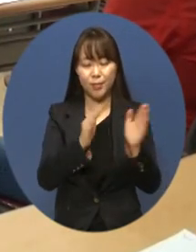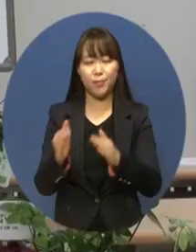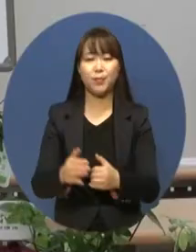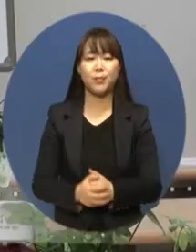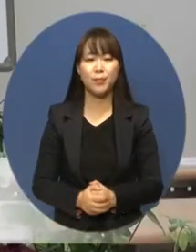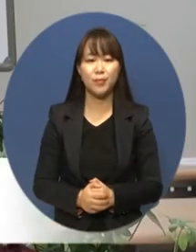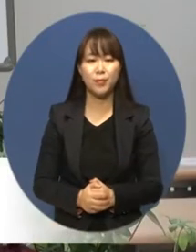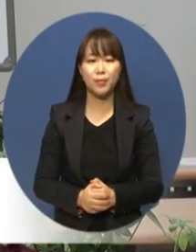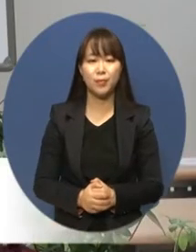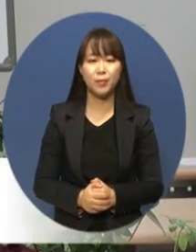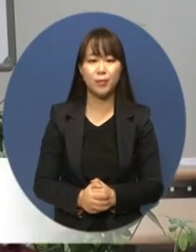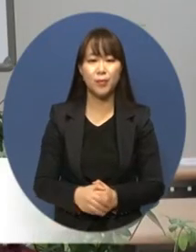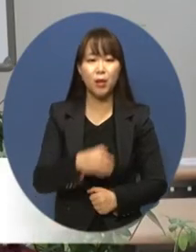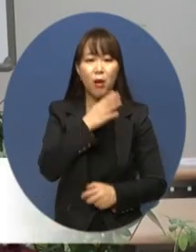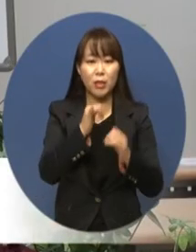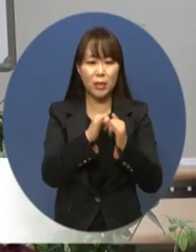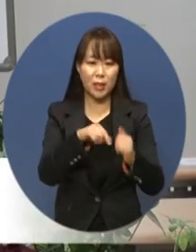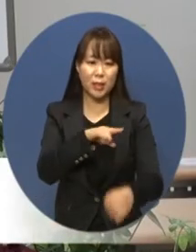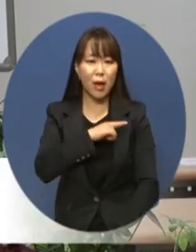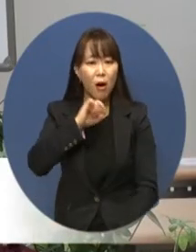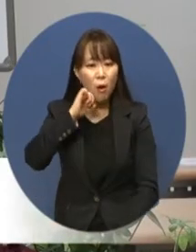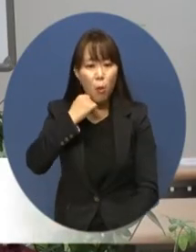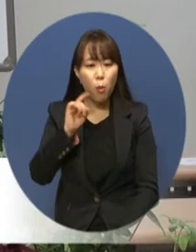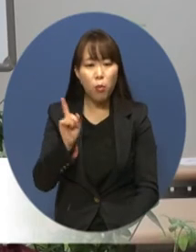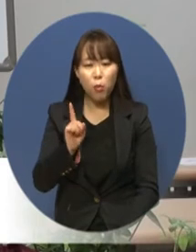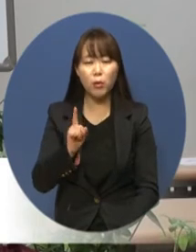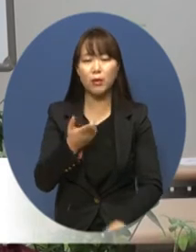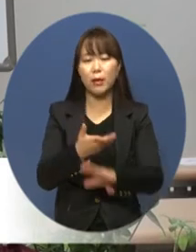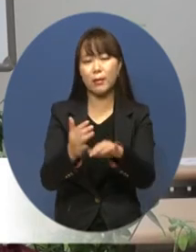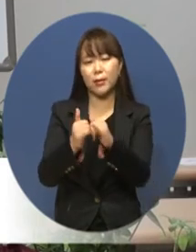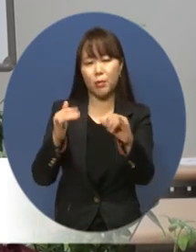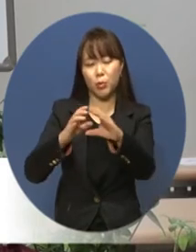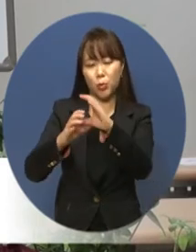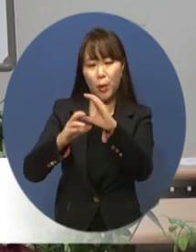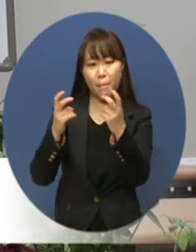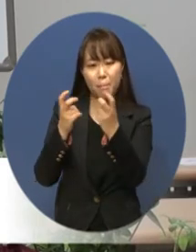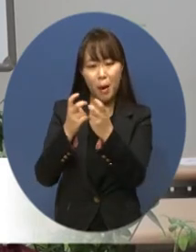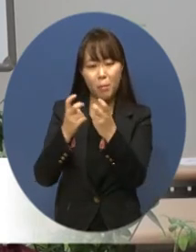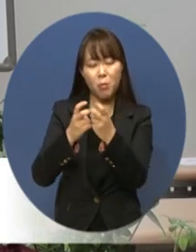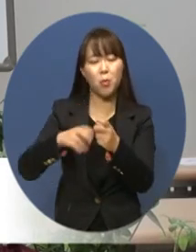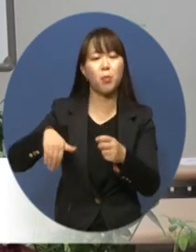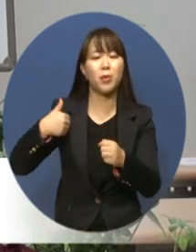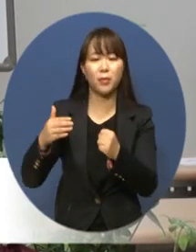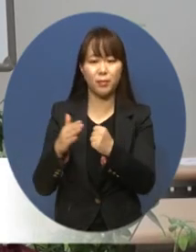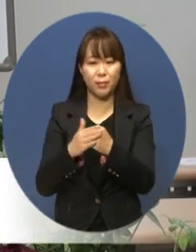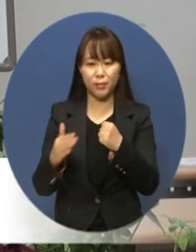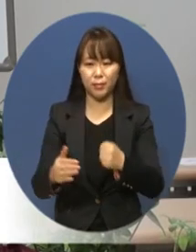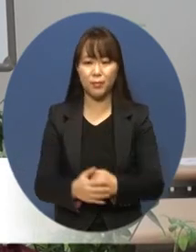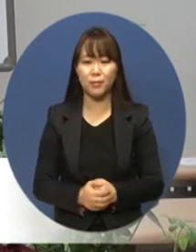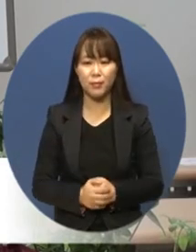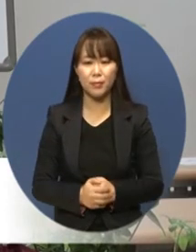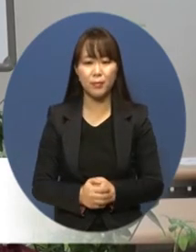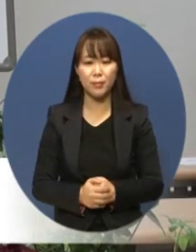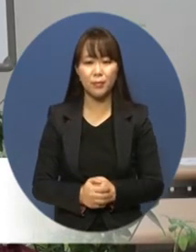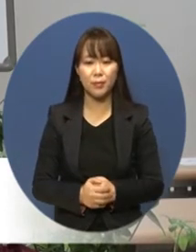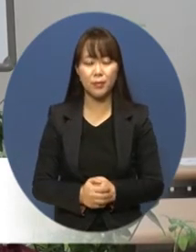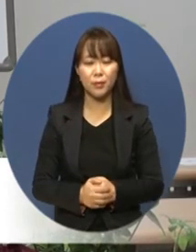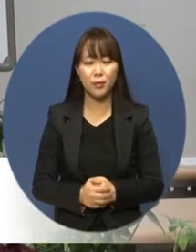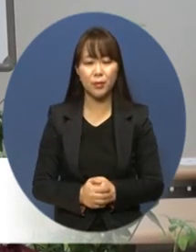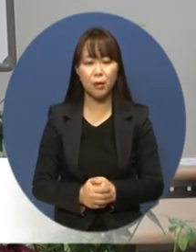짜여졌습니다. 어르신들의 가장 큰 어려움이 다른 사람과 소통하는 방법을 알지 못하기 때문입니다.